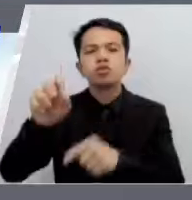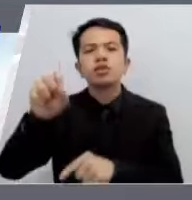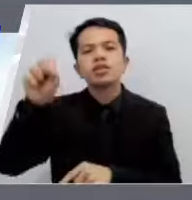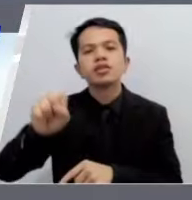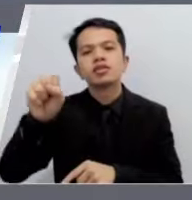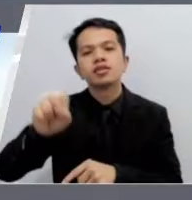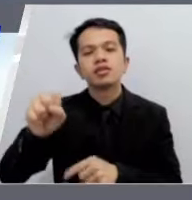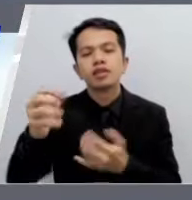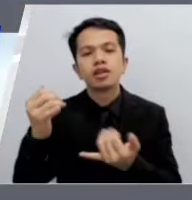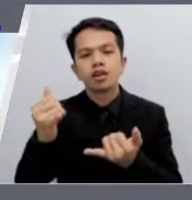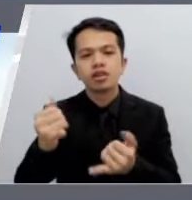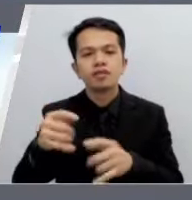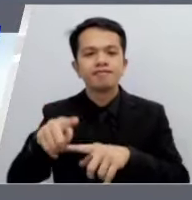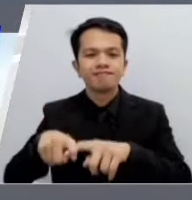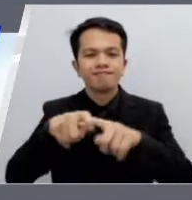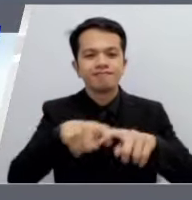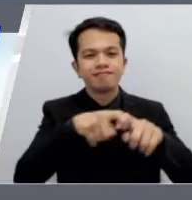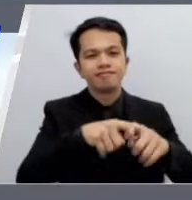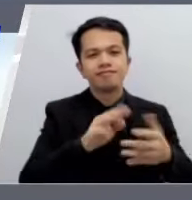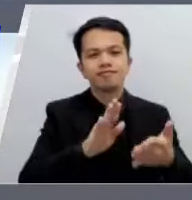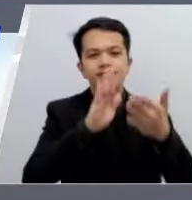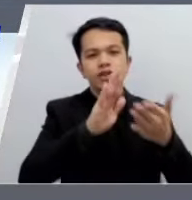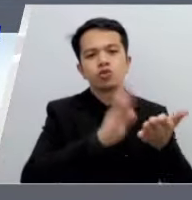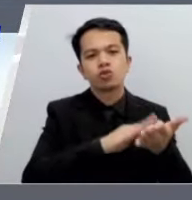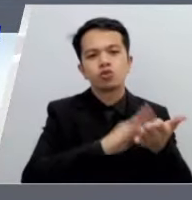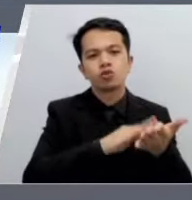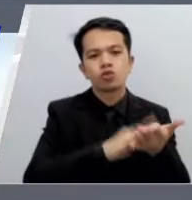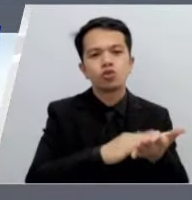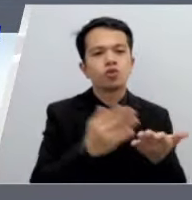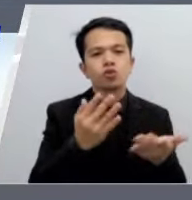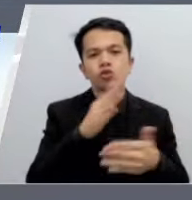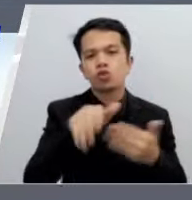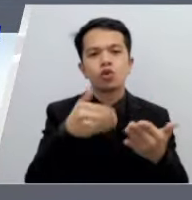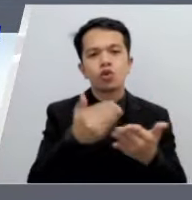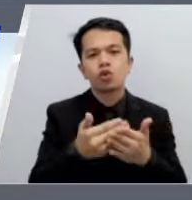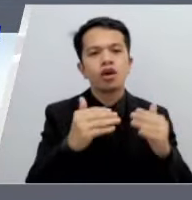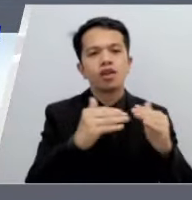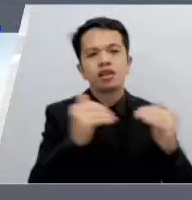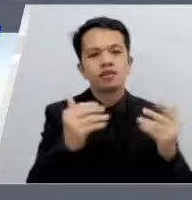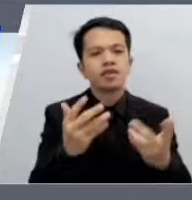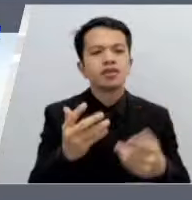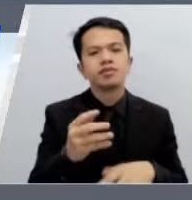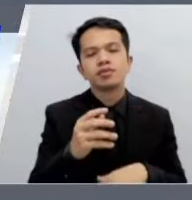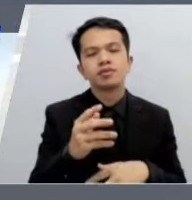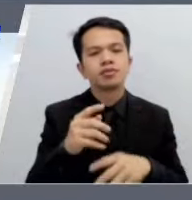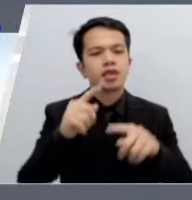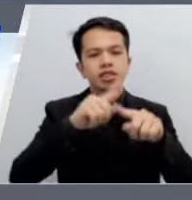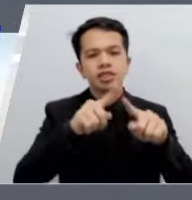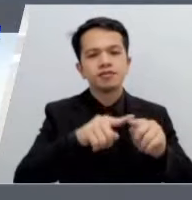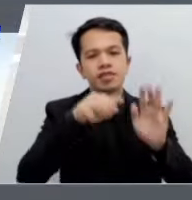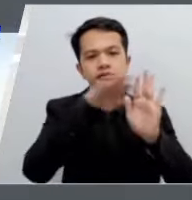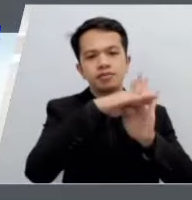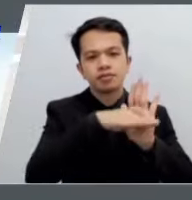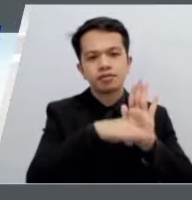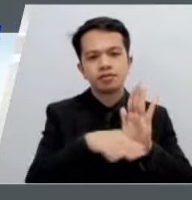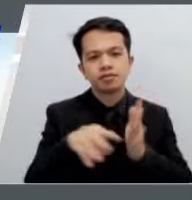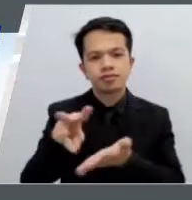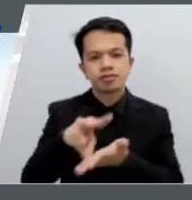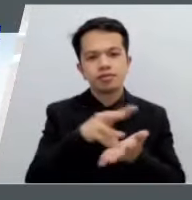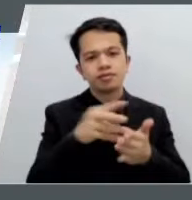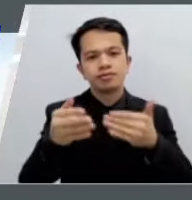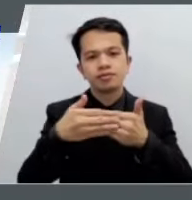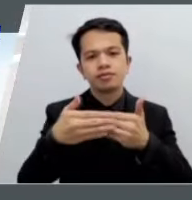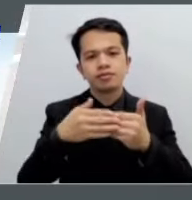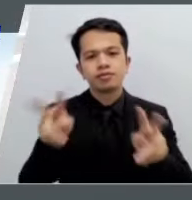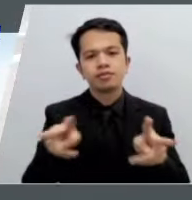sinuspindi kanina ang face-to-face klase sa lahat ng antas sa Nasugbu, Lian, Agoncillo, Calatagan at Balayan at inilipat muna